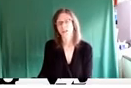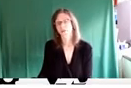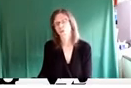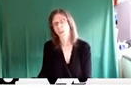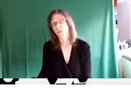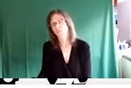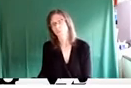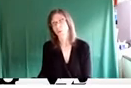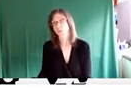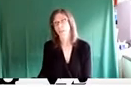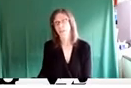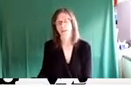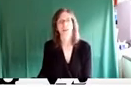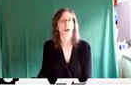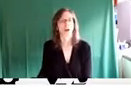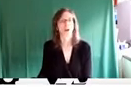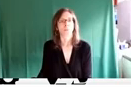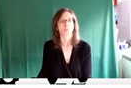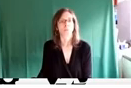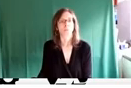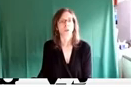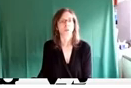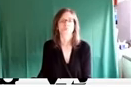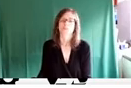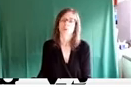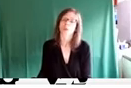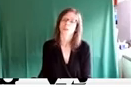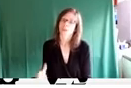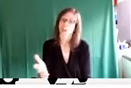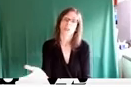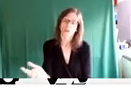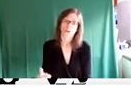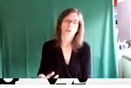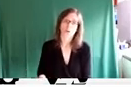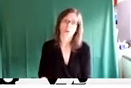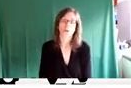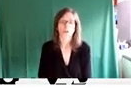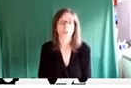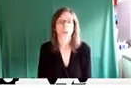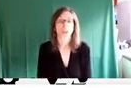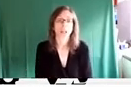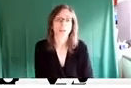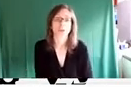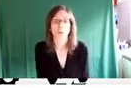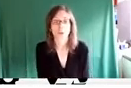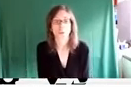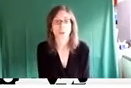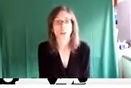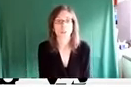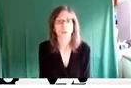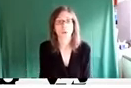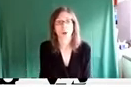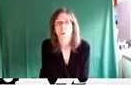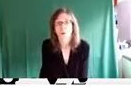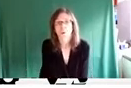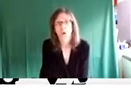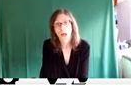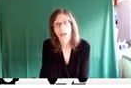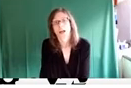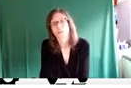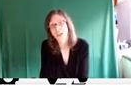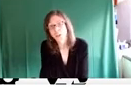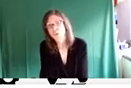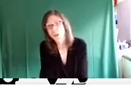Finalement, diffuser, bonne pratique. Donc, ouvrir ces données, on a abordé la question depuis le début.